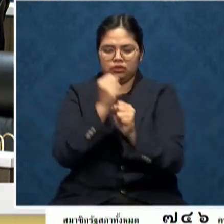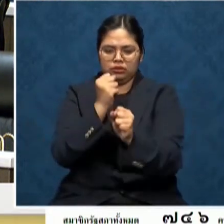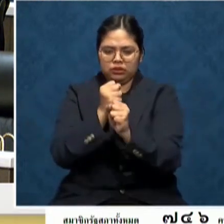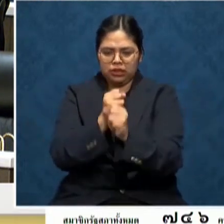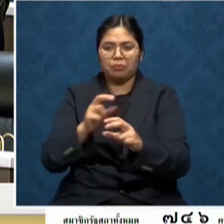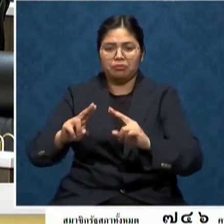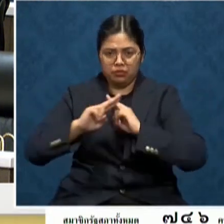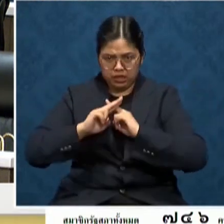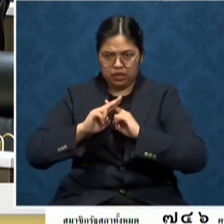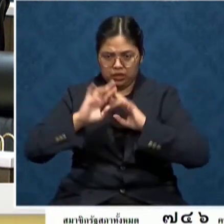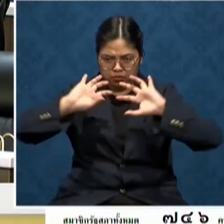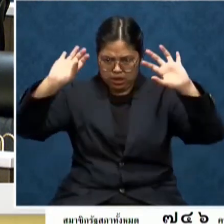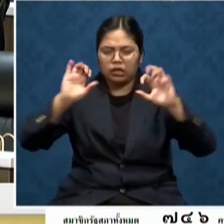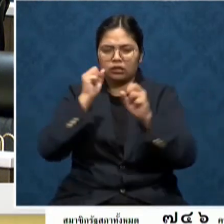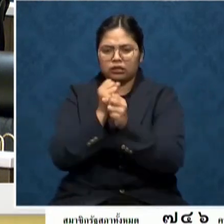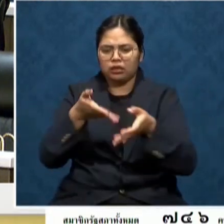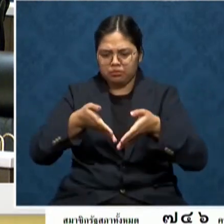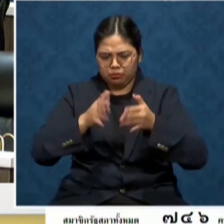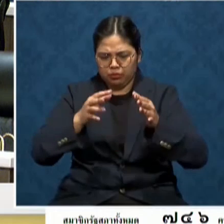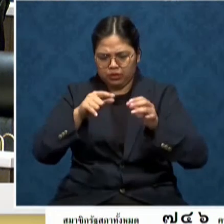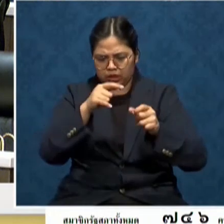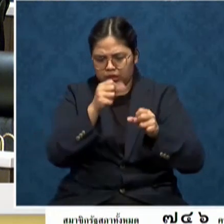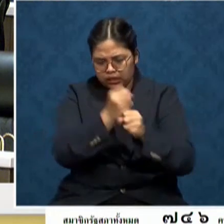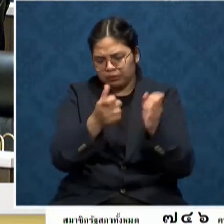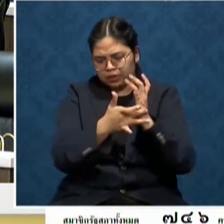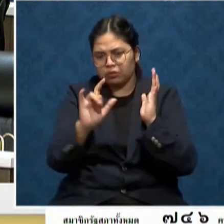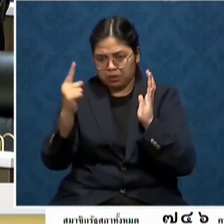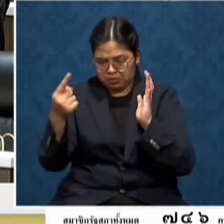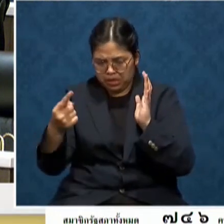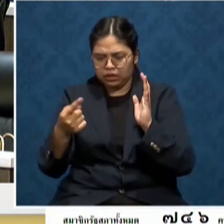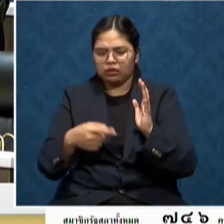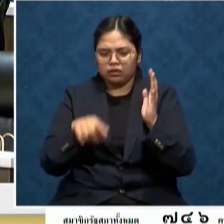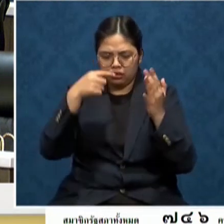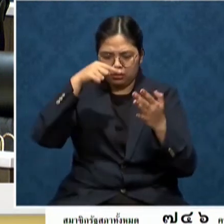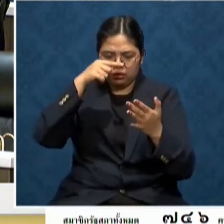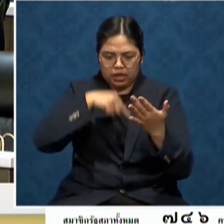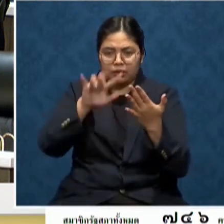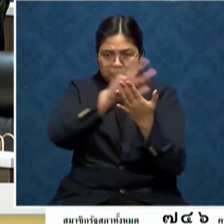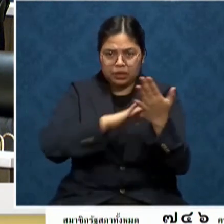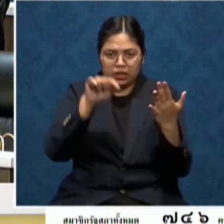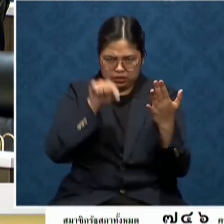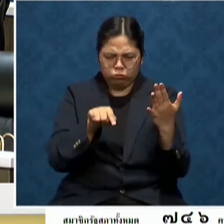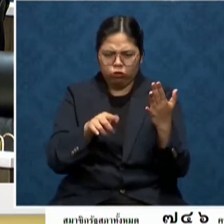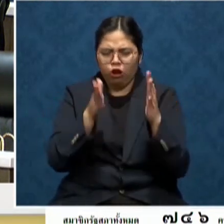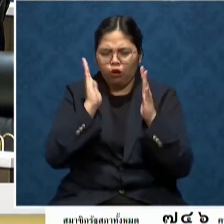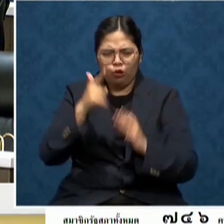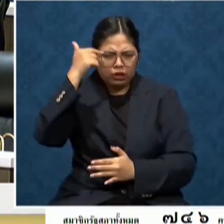ท่านควรสนัสนุนพเทคย